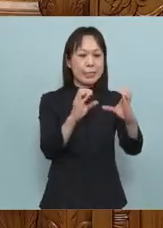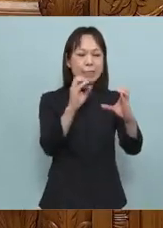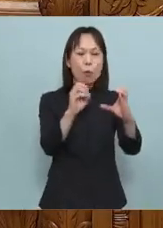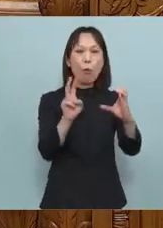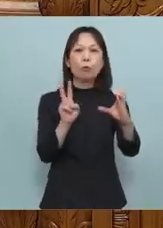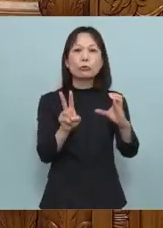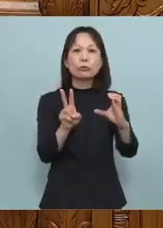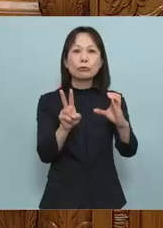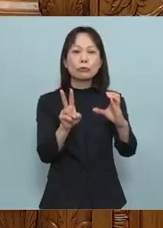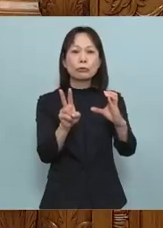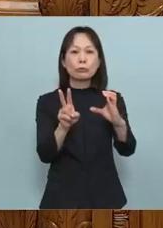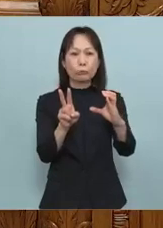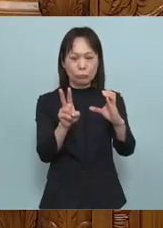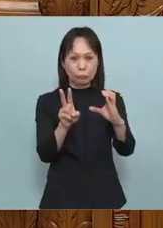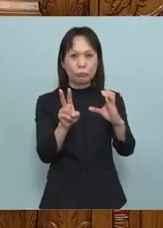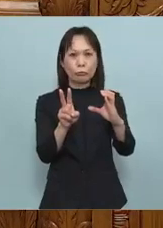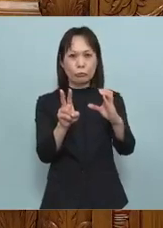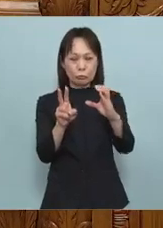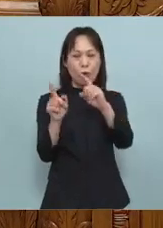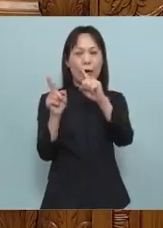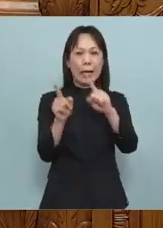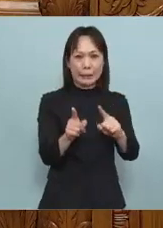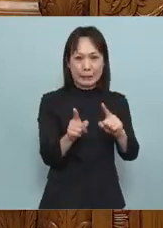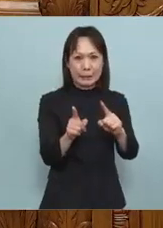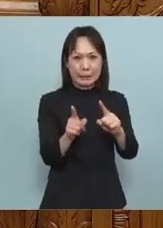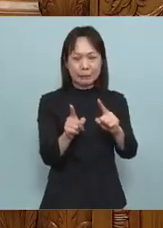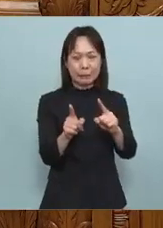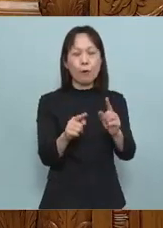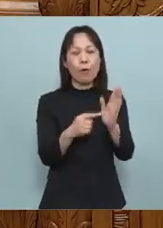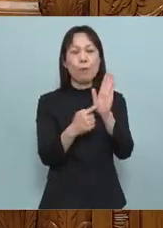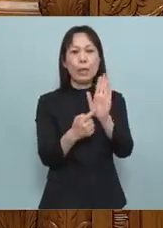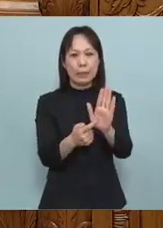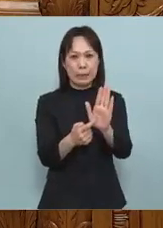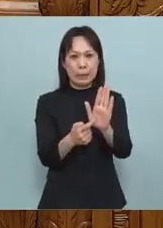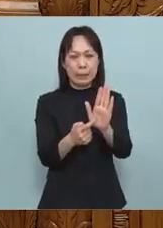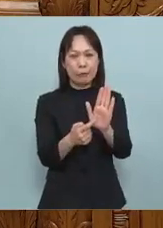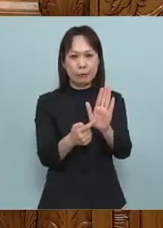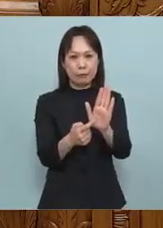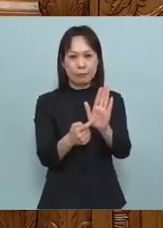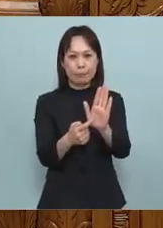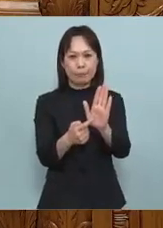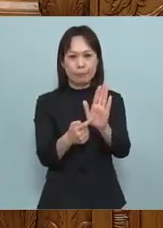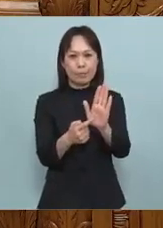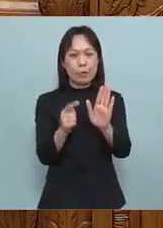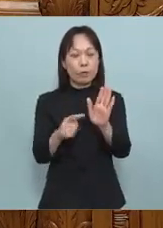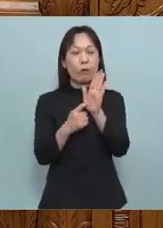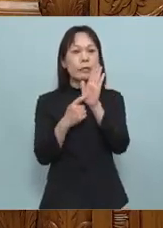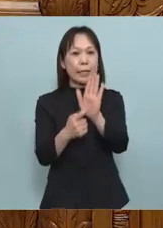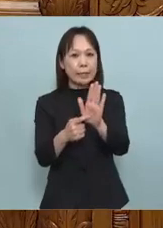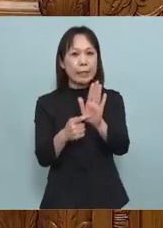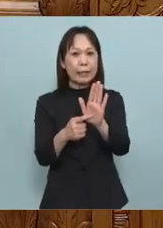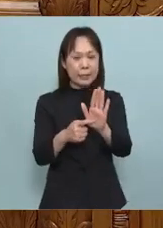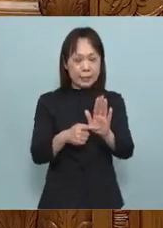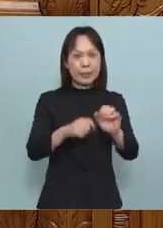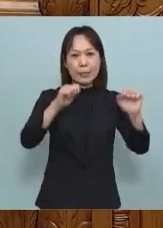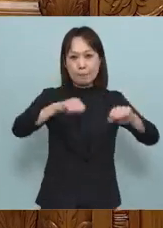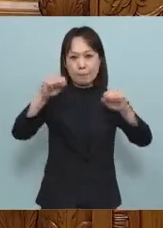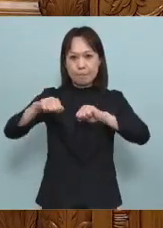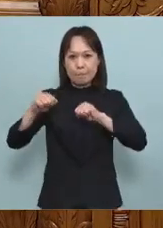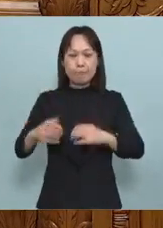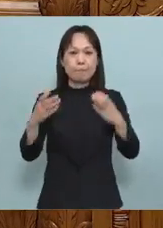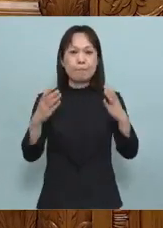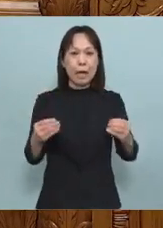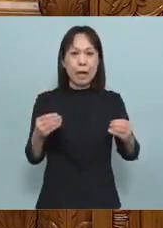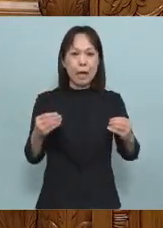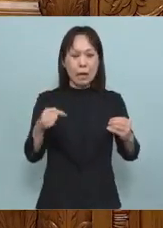石炭火力の段階的廃止を明記した石炭火力の廃止宣言に賛同しました。日本が